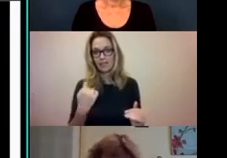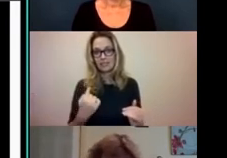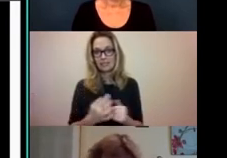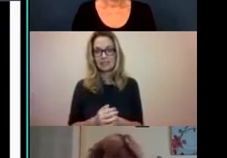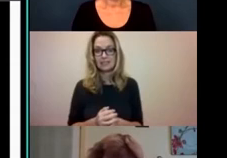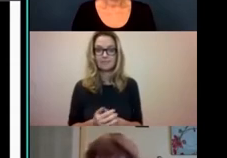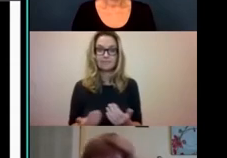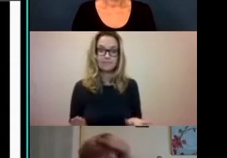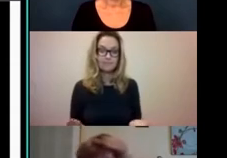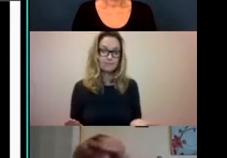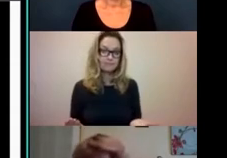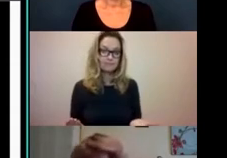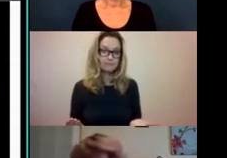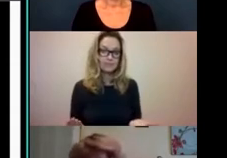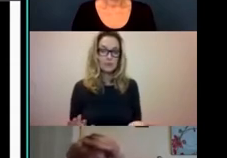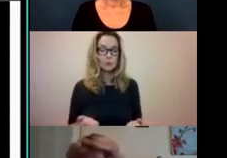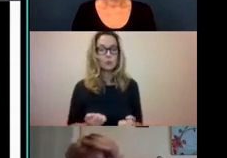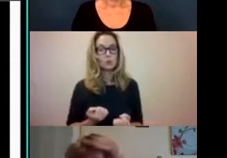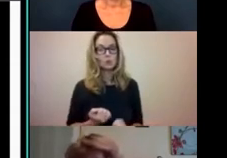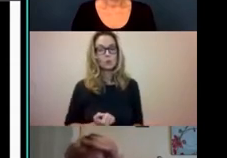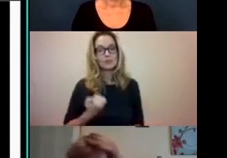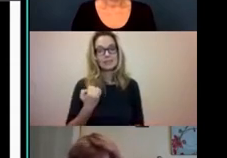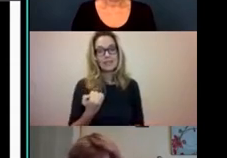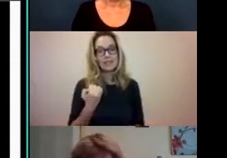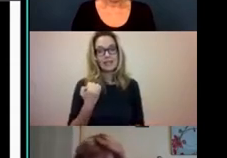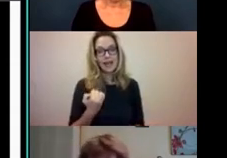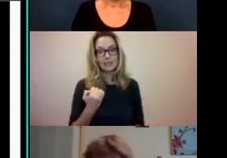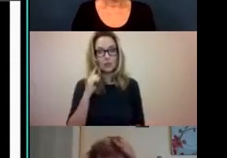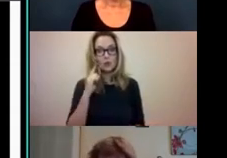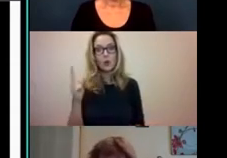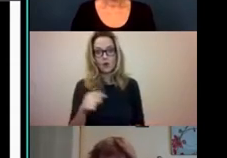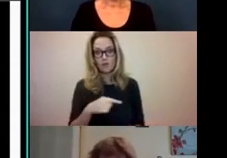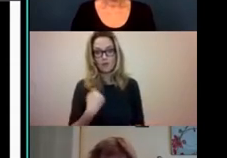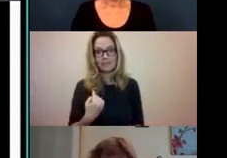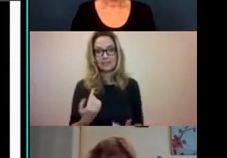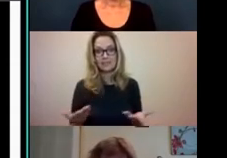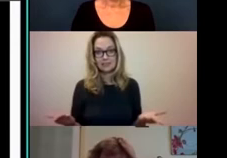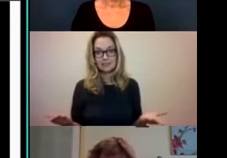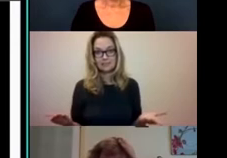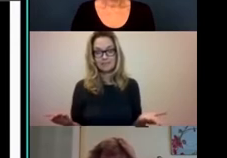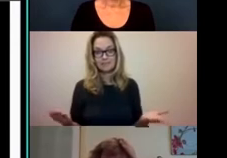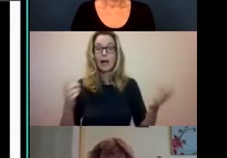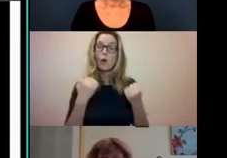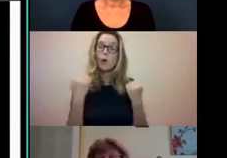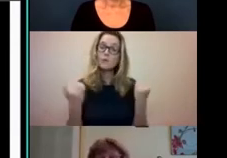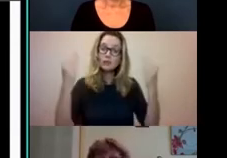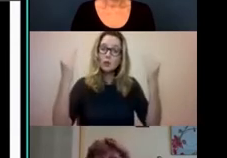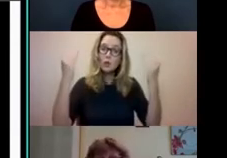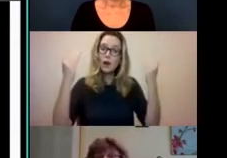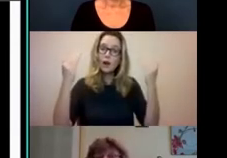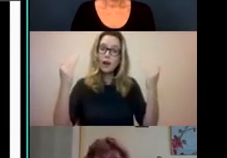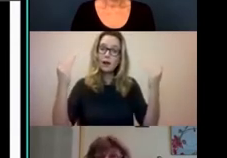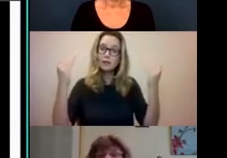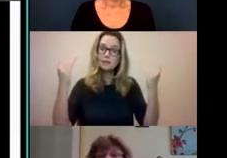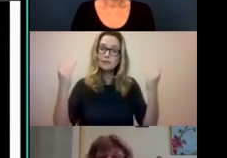wordt gekenmerkt als zeer ernstig gehoorverlies. Want omdat het zo langzaam gaat, ga je